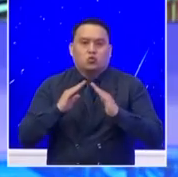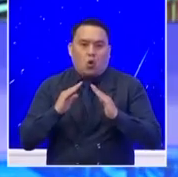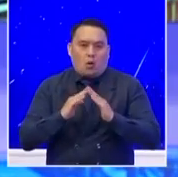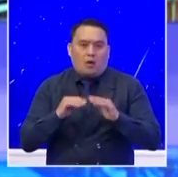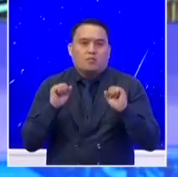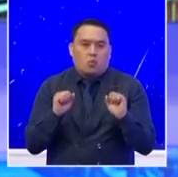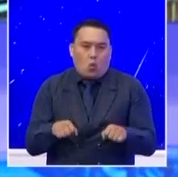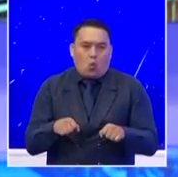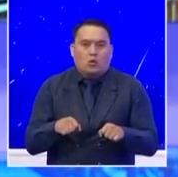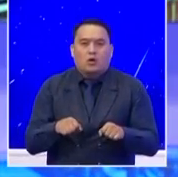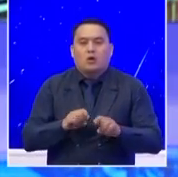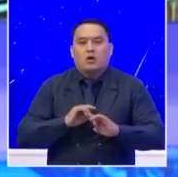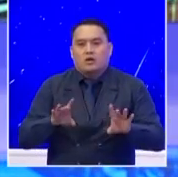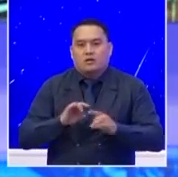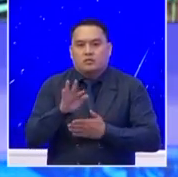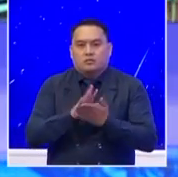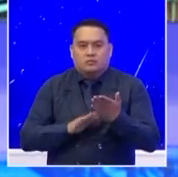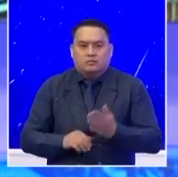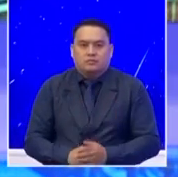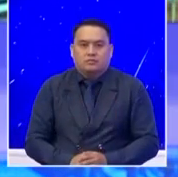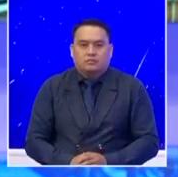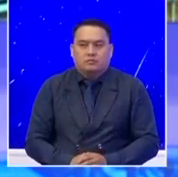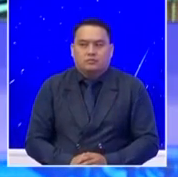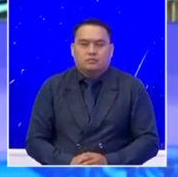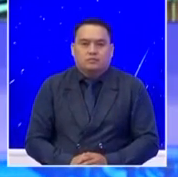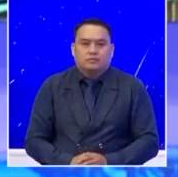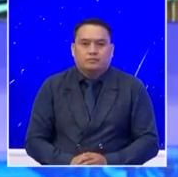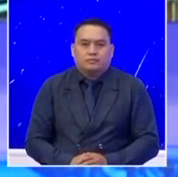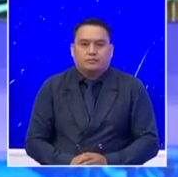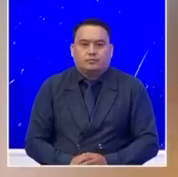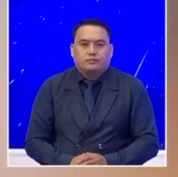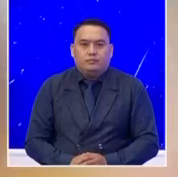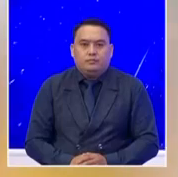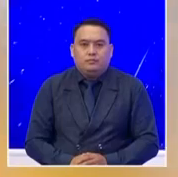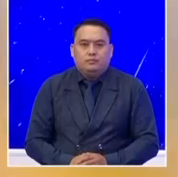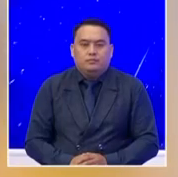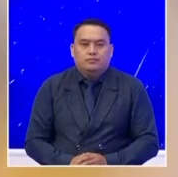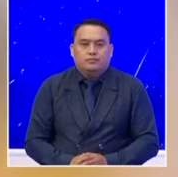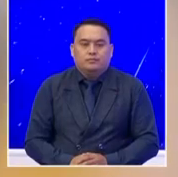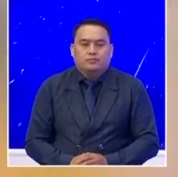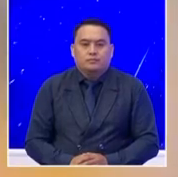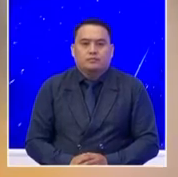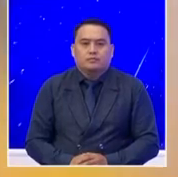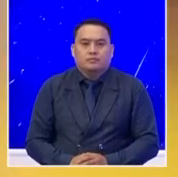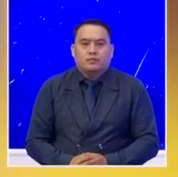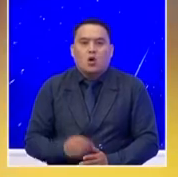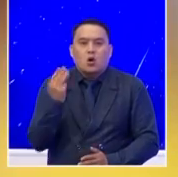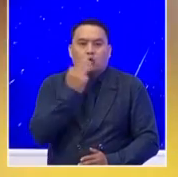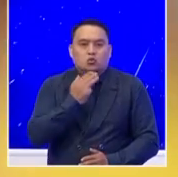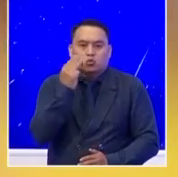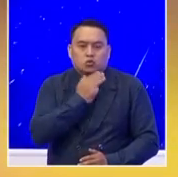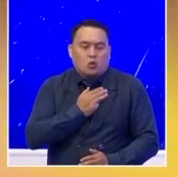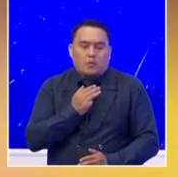дома. Насколько они эффективны, узнавал Дамир Анитов. У 7-летней жительницы города Уштоби